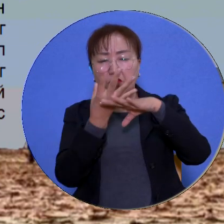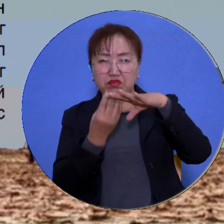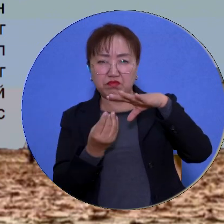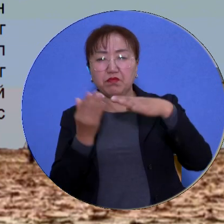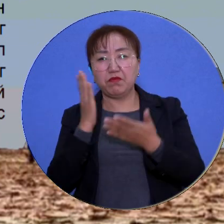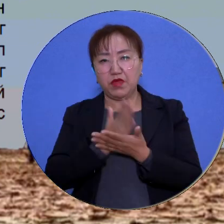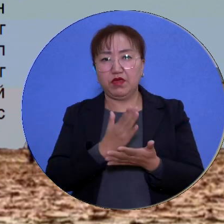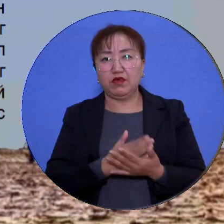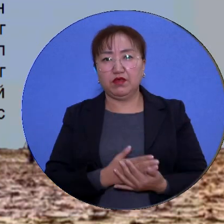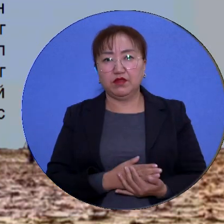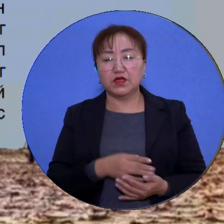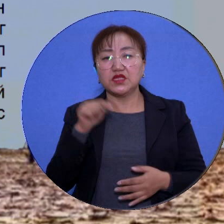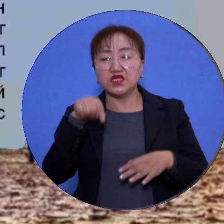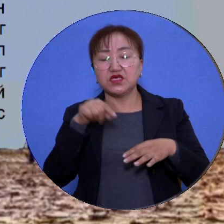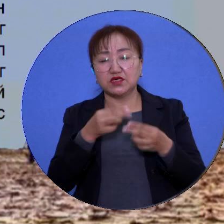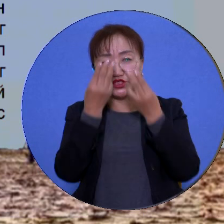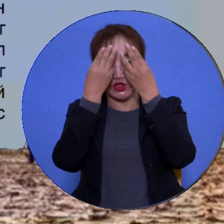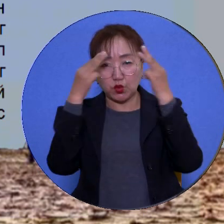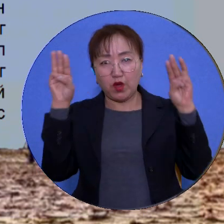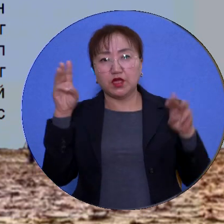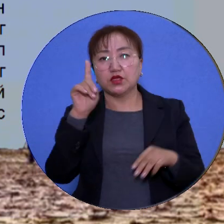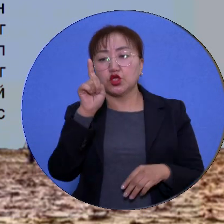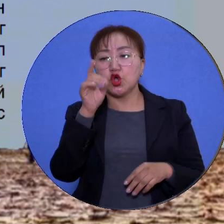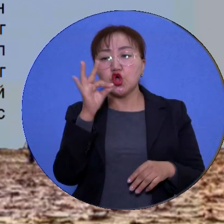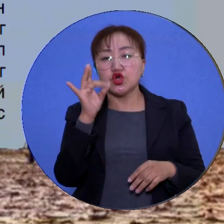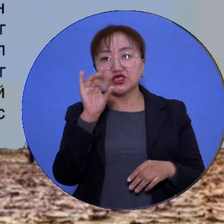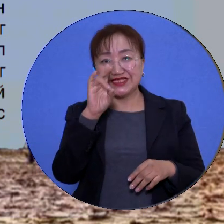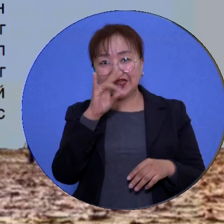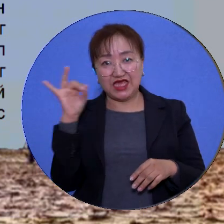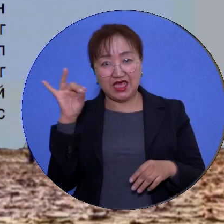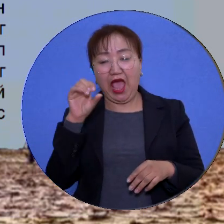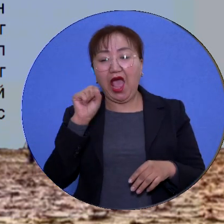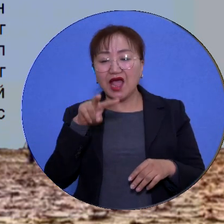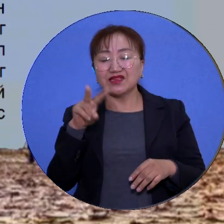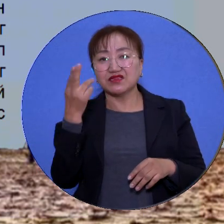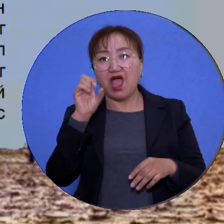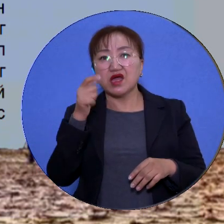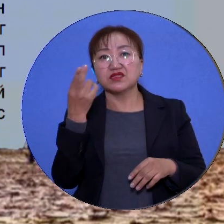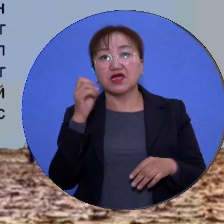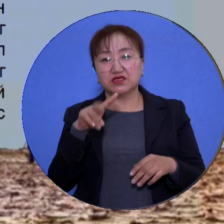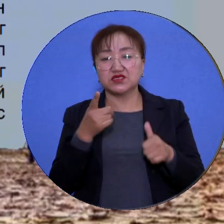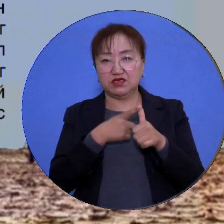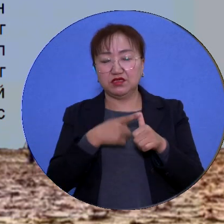ཁག ཁགང ནནས སླིར དུང དེནས གེབས པའི སྤིས ཐནས ཁེད ཁེནས པའི ཁེགས ཆེད